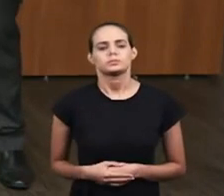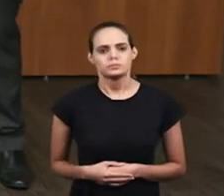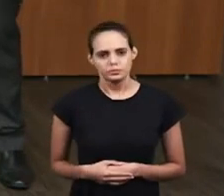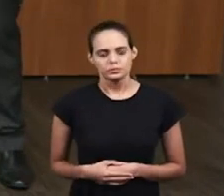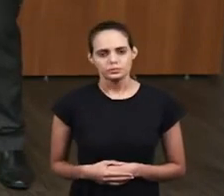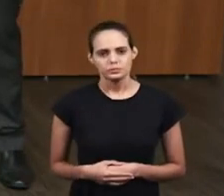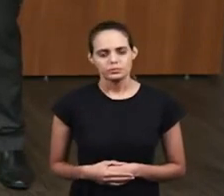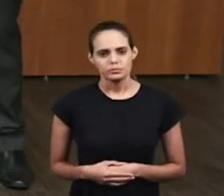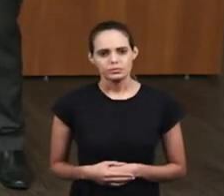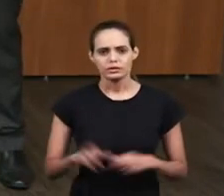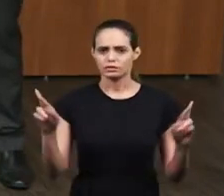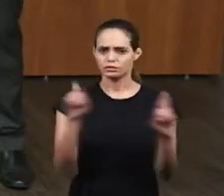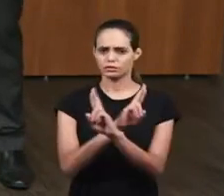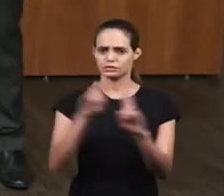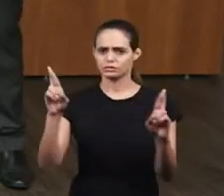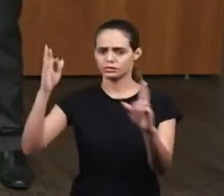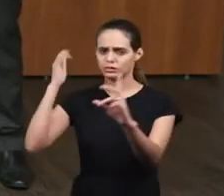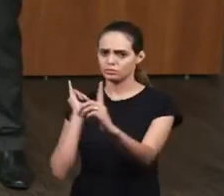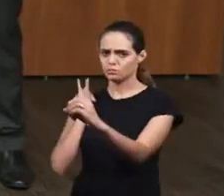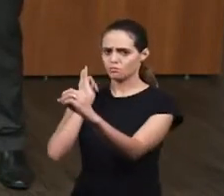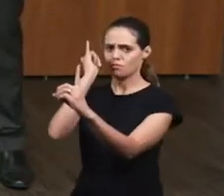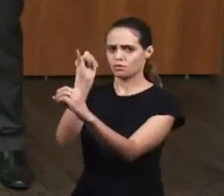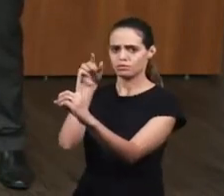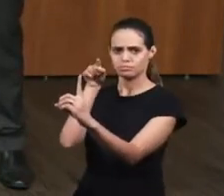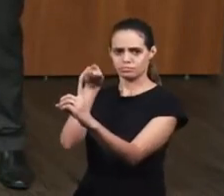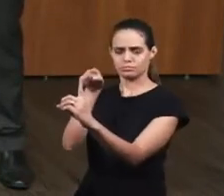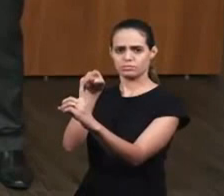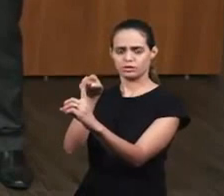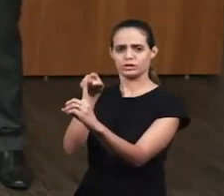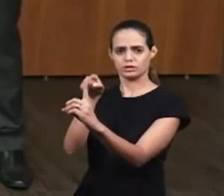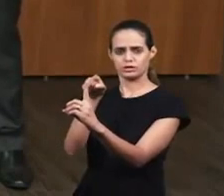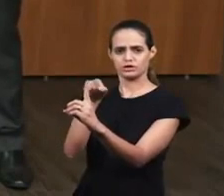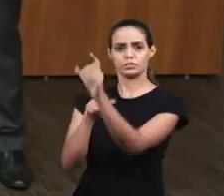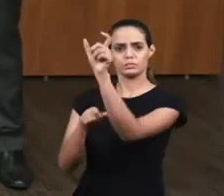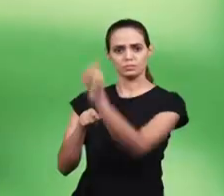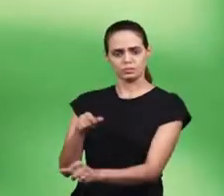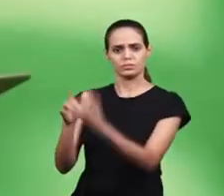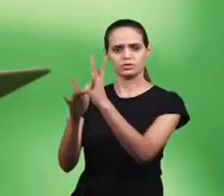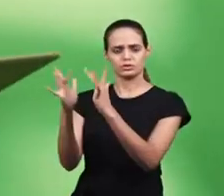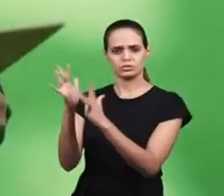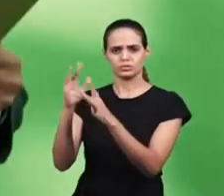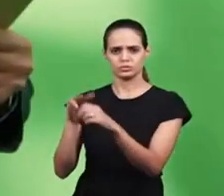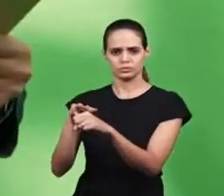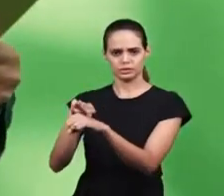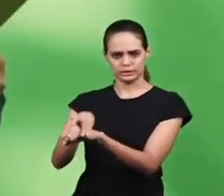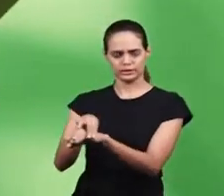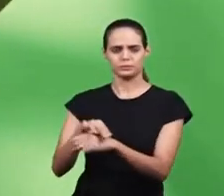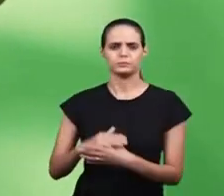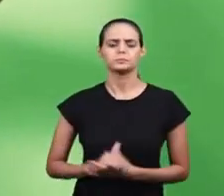Hauptkämpfe Davids, die eine prophetische Verbindung mit dem Dienst des Herrn Jesus zu tun haben.